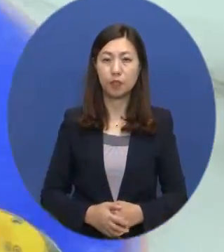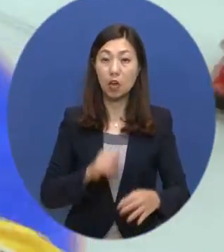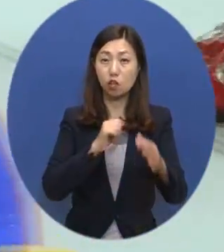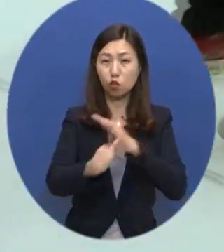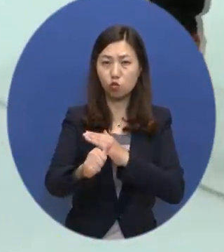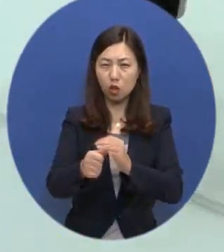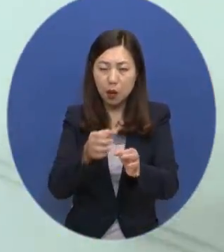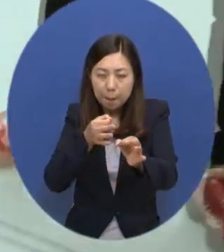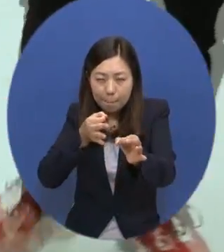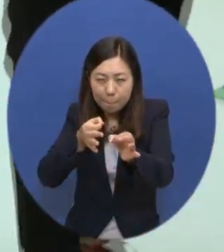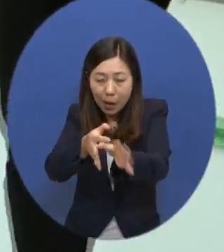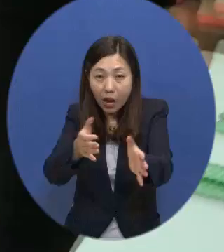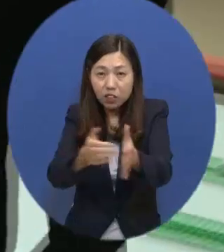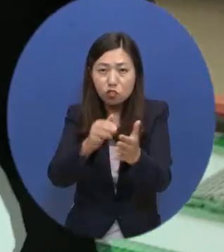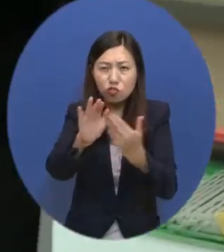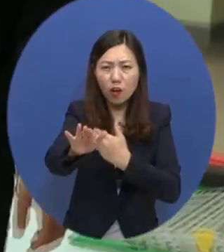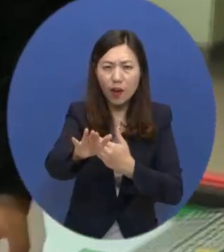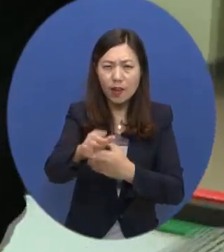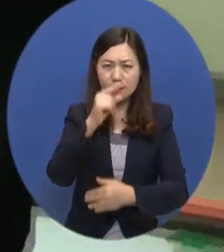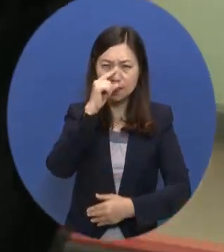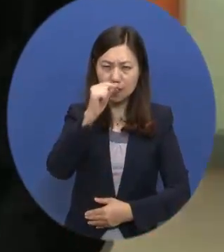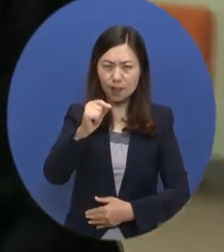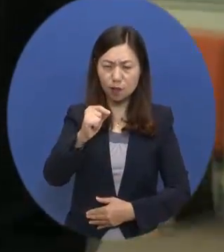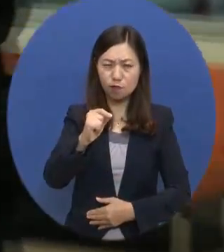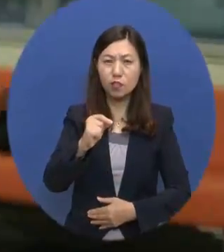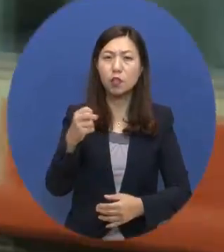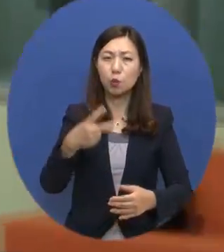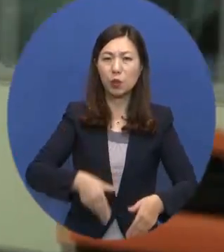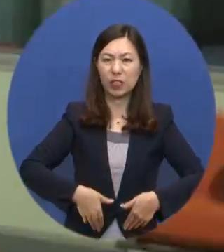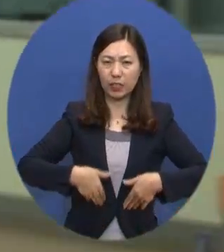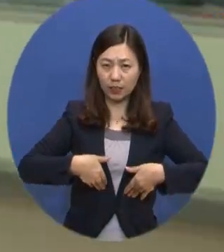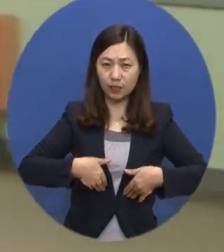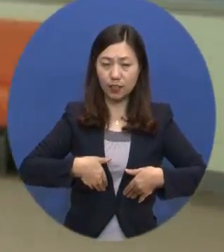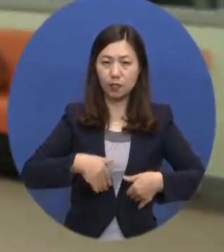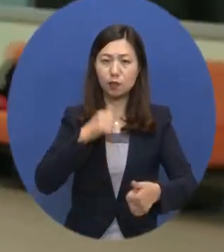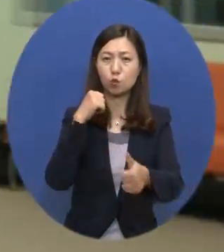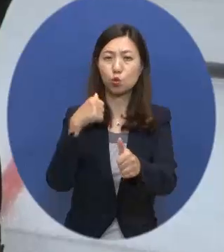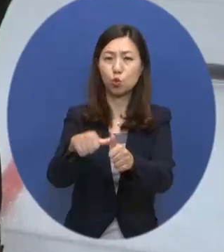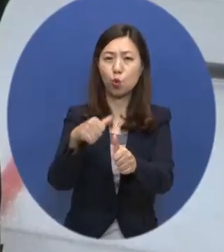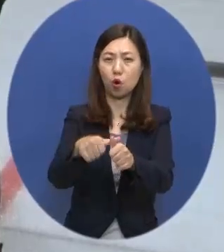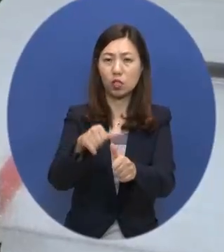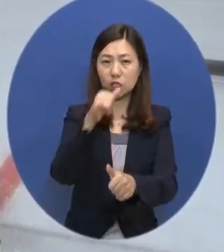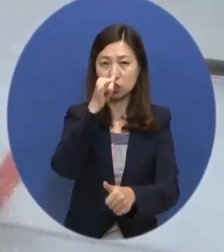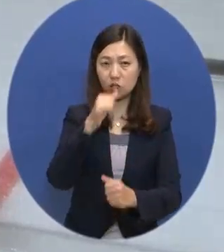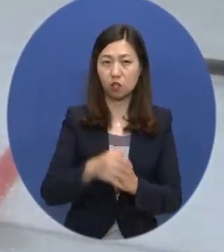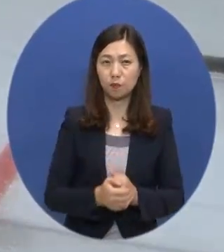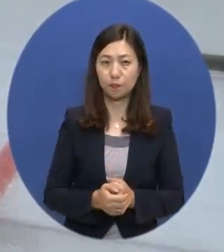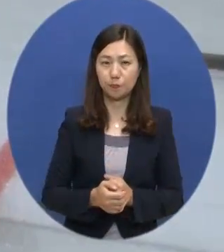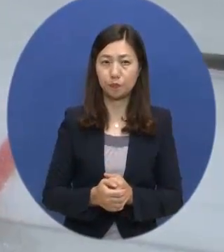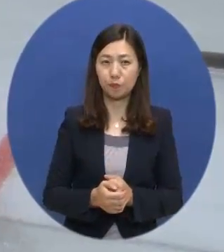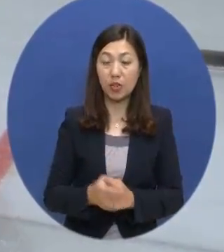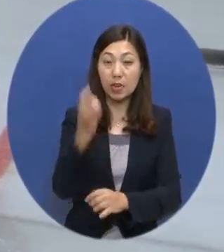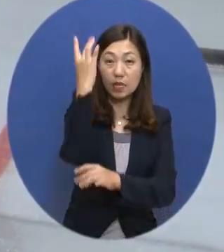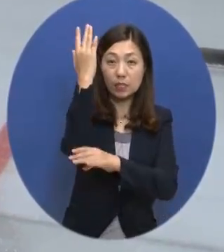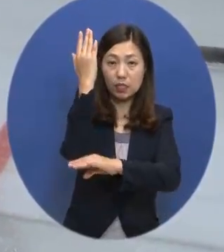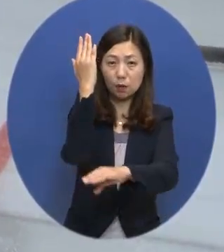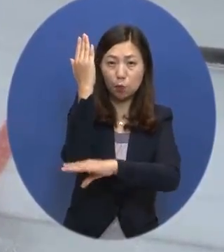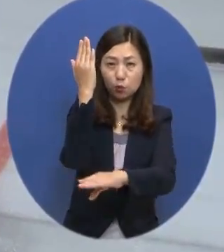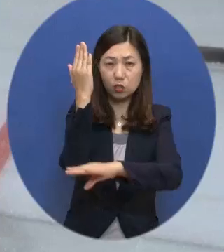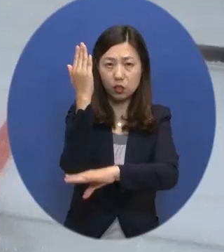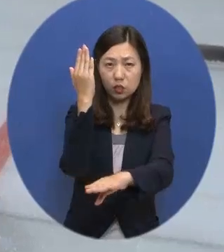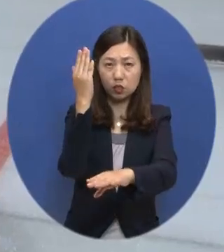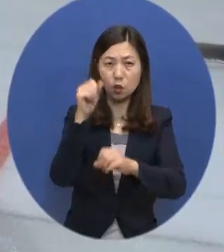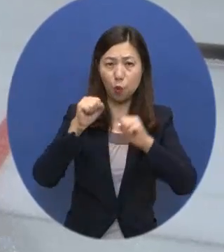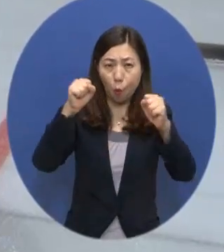선수들의 투구가 끝나고 나면 따끔하면서도 따뜻한 조언이 이어집니다. 기준은 웨이트를 조절하면 돼요. 웨이트